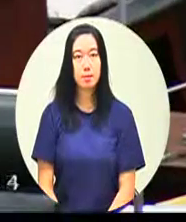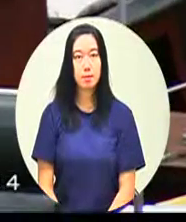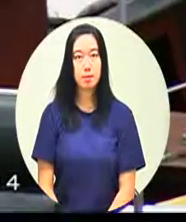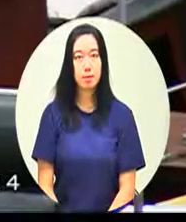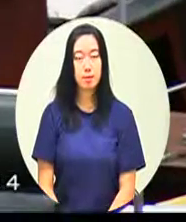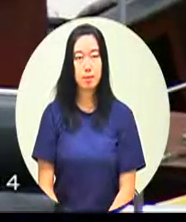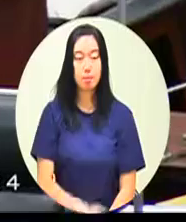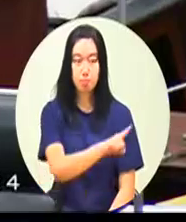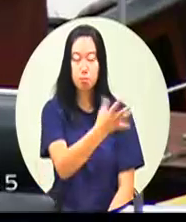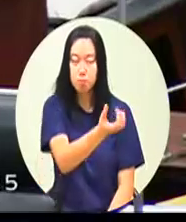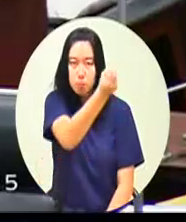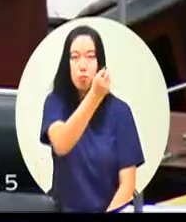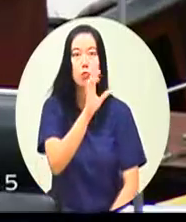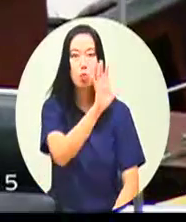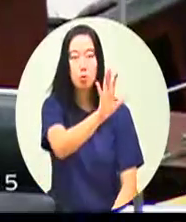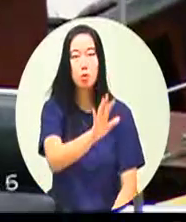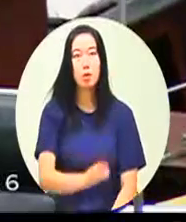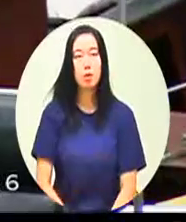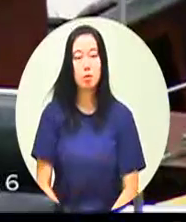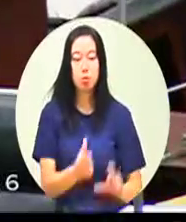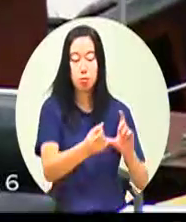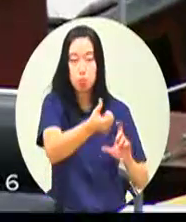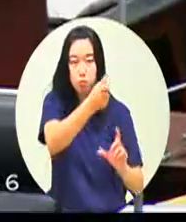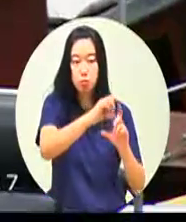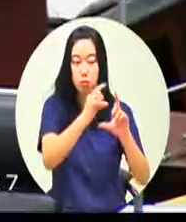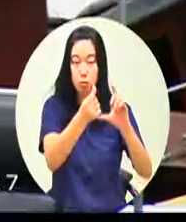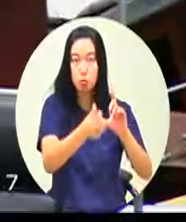对，他有权，区长有权。